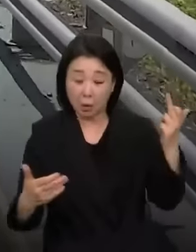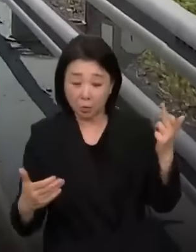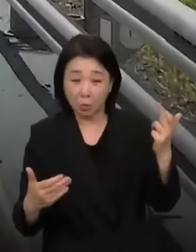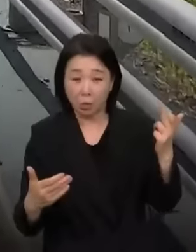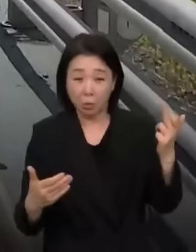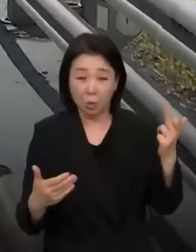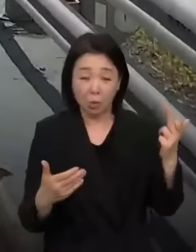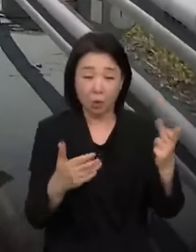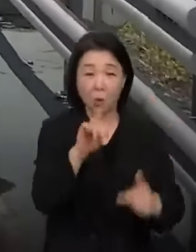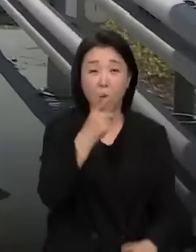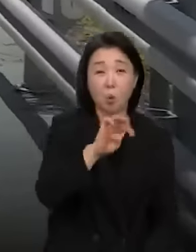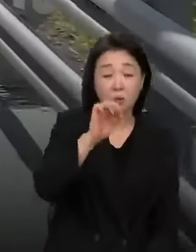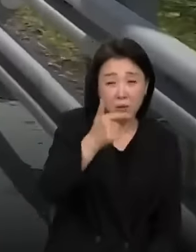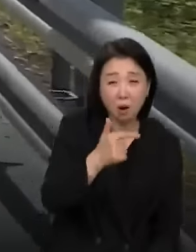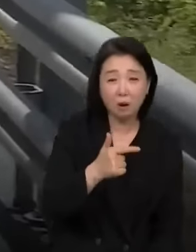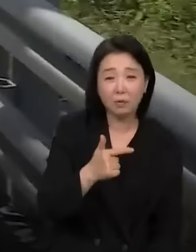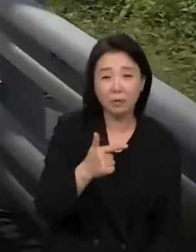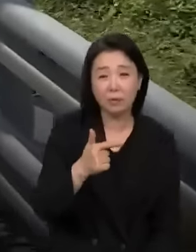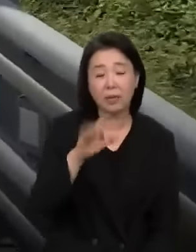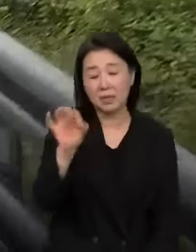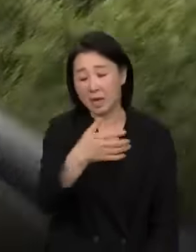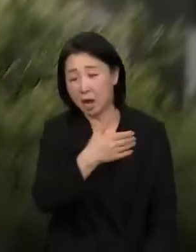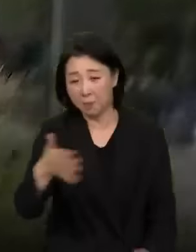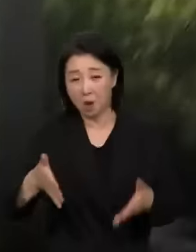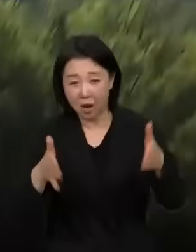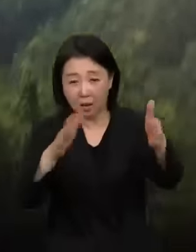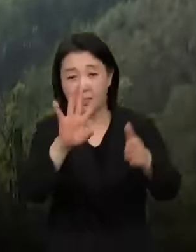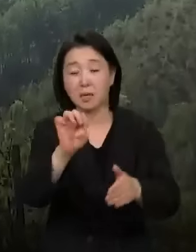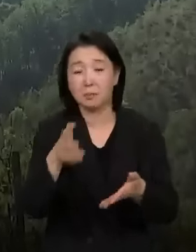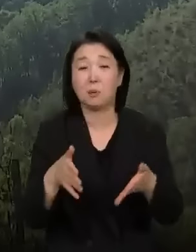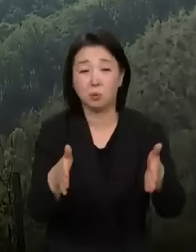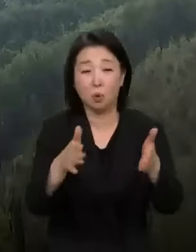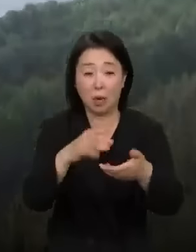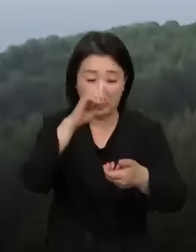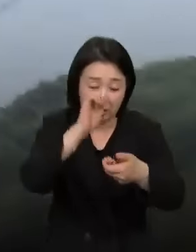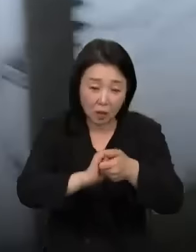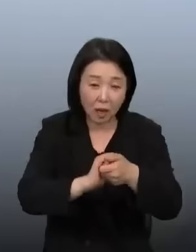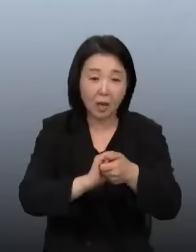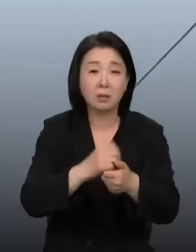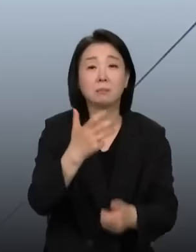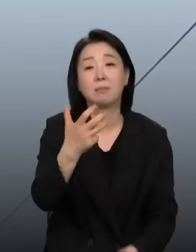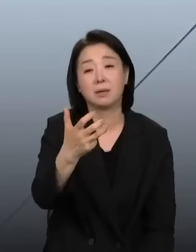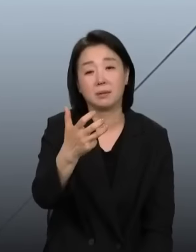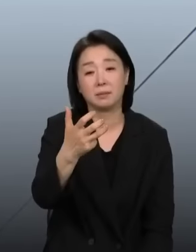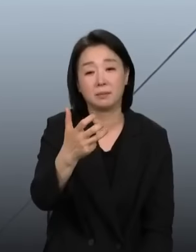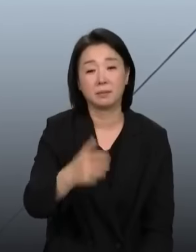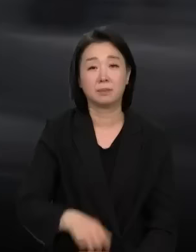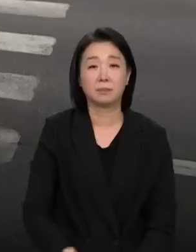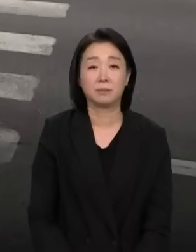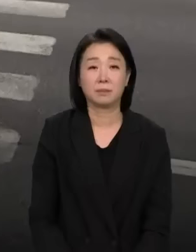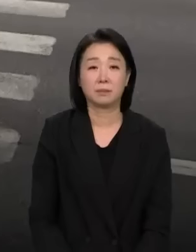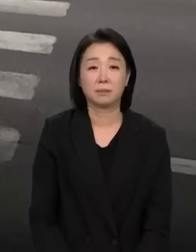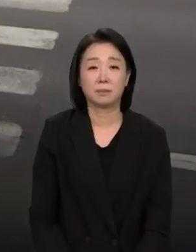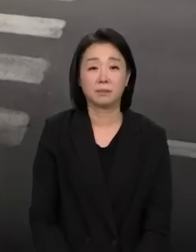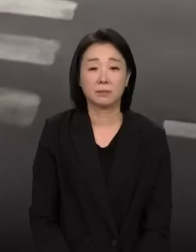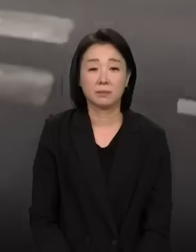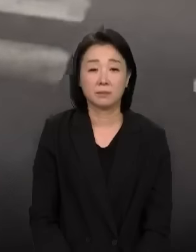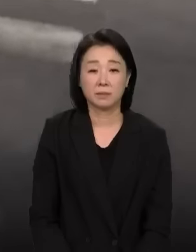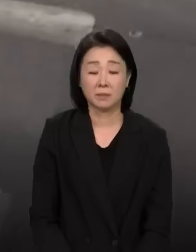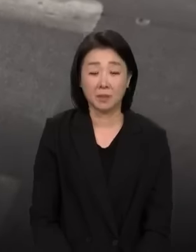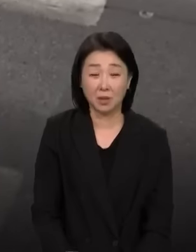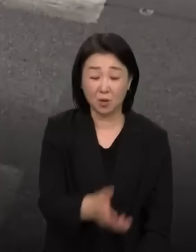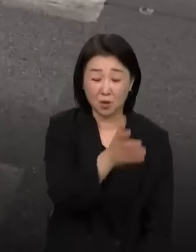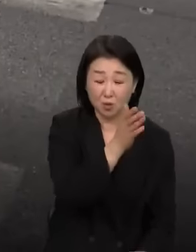경기도 양평으로 가는 44번 국도입니다. 이곳의 제한속도 시속 80km입니다.